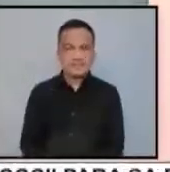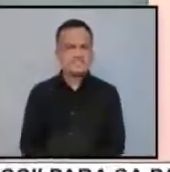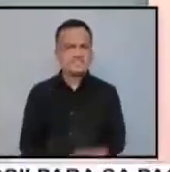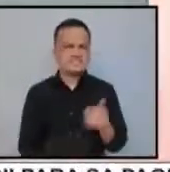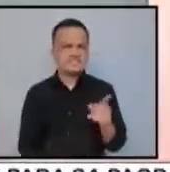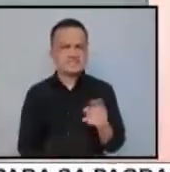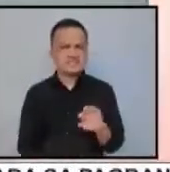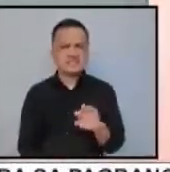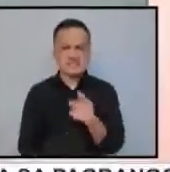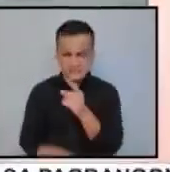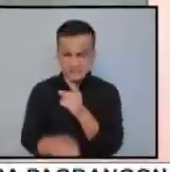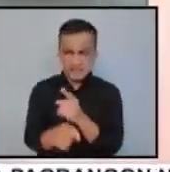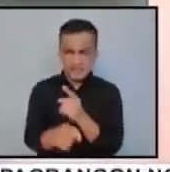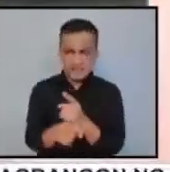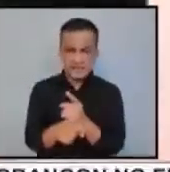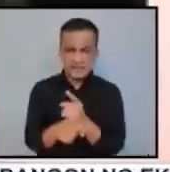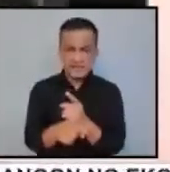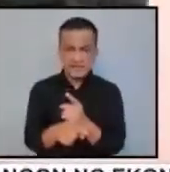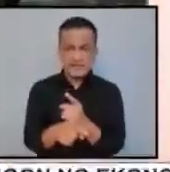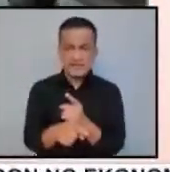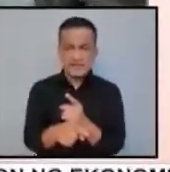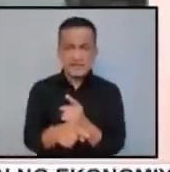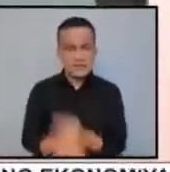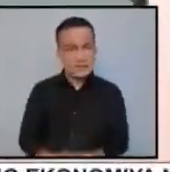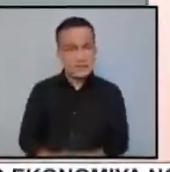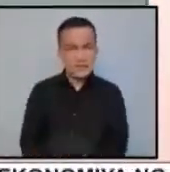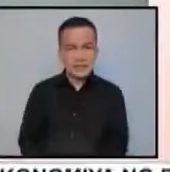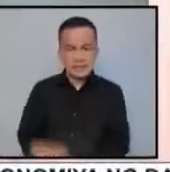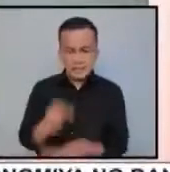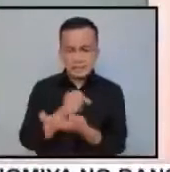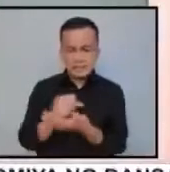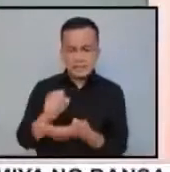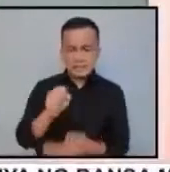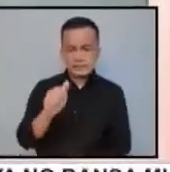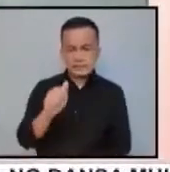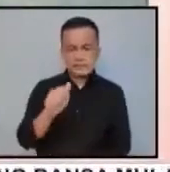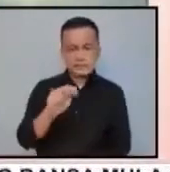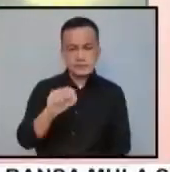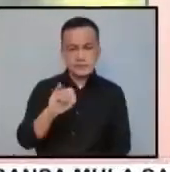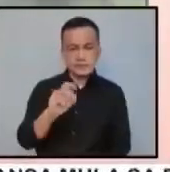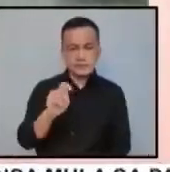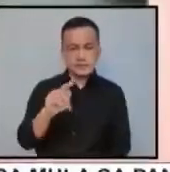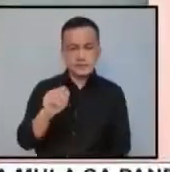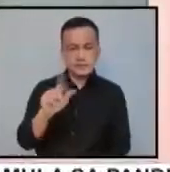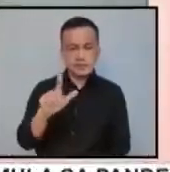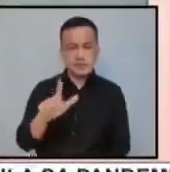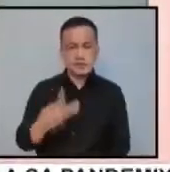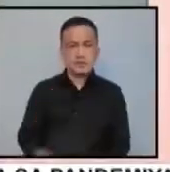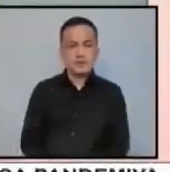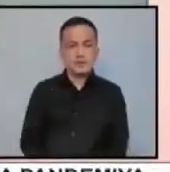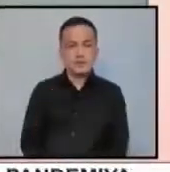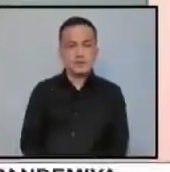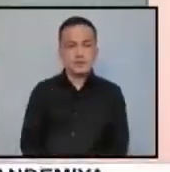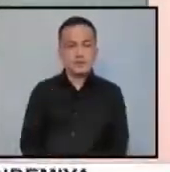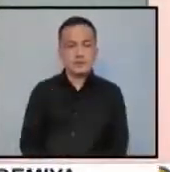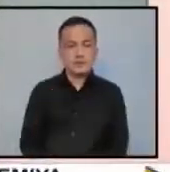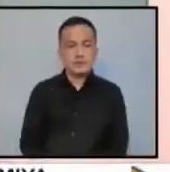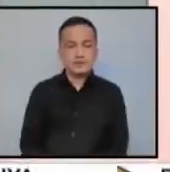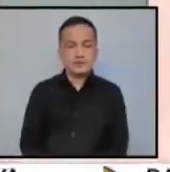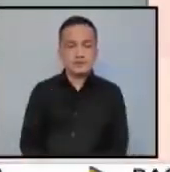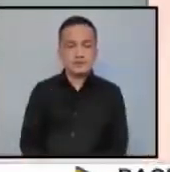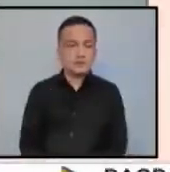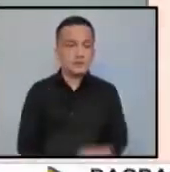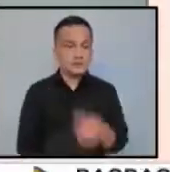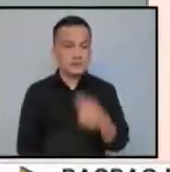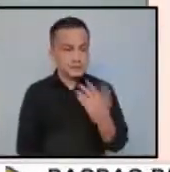Diyan, yung St. Paul's Okay,